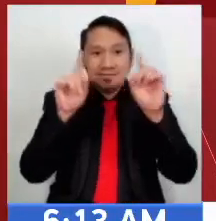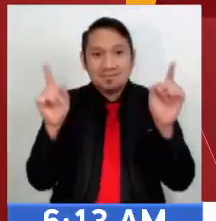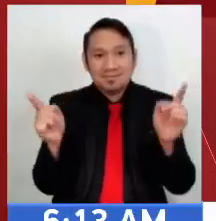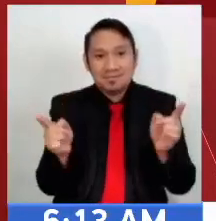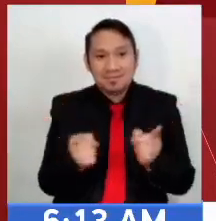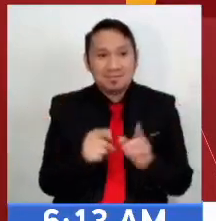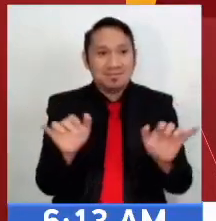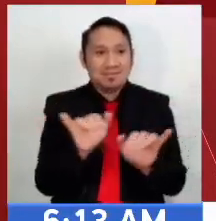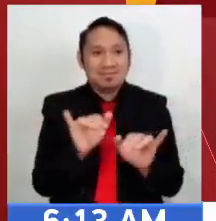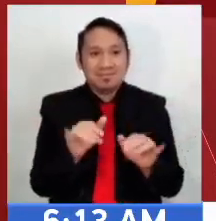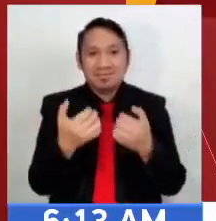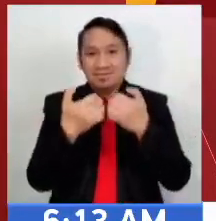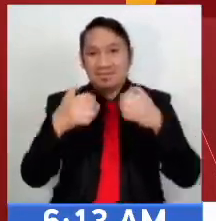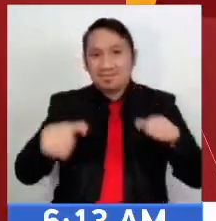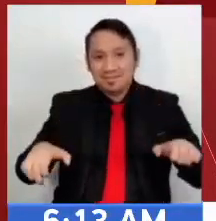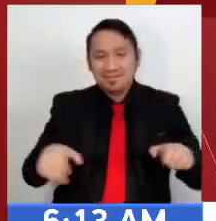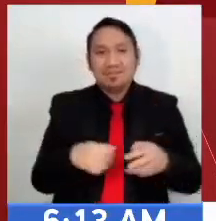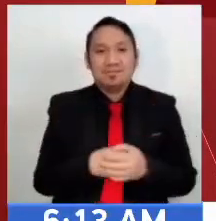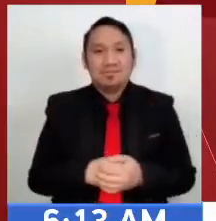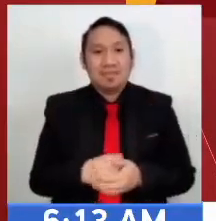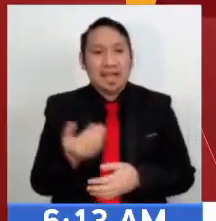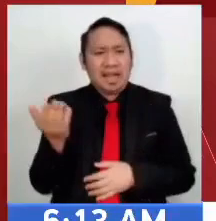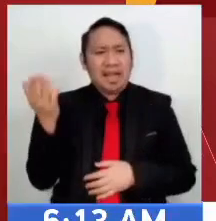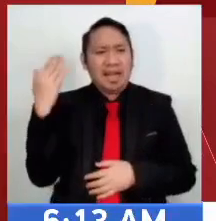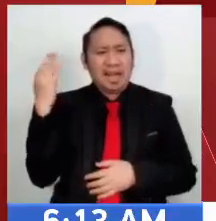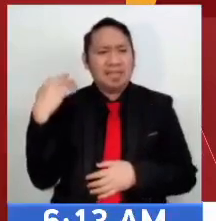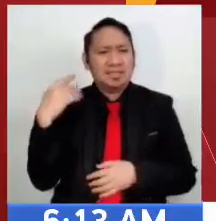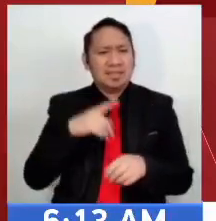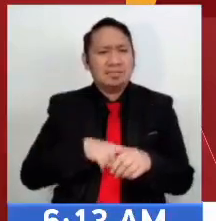2010 pa, nagsishade ng balota ang mga botanteng Pinoy.